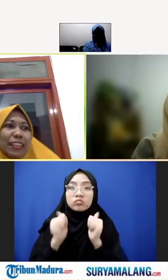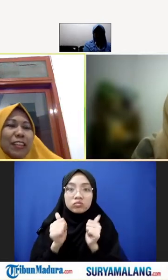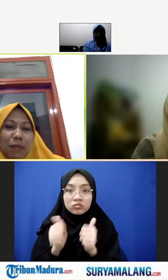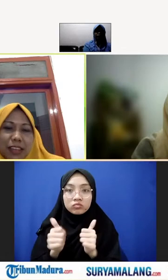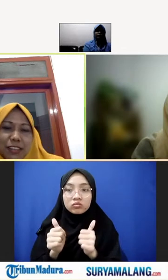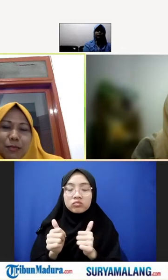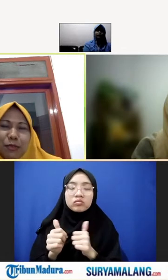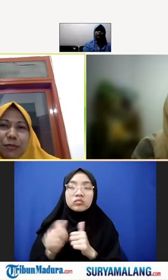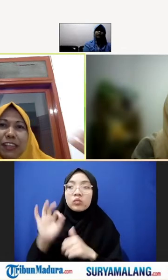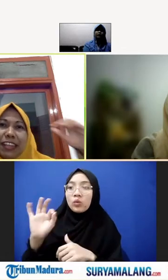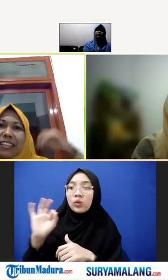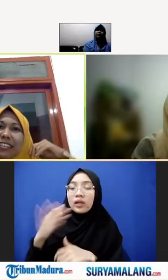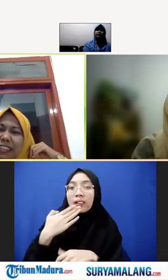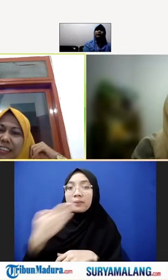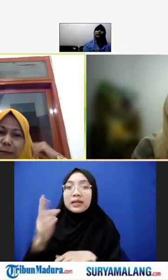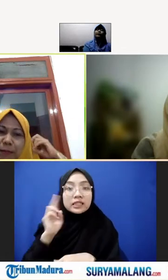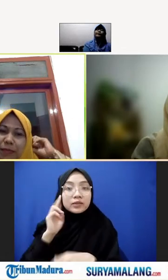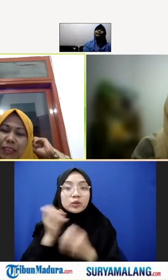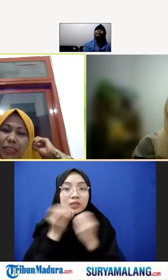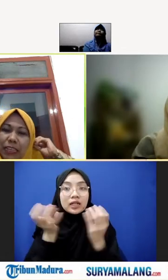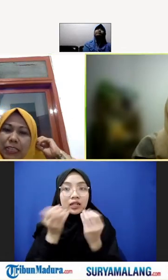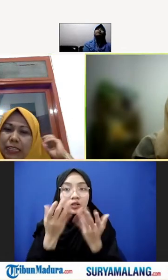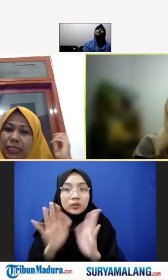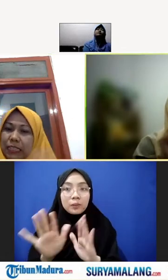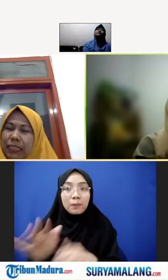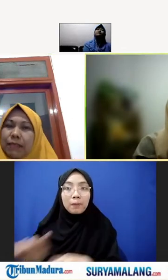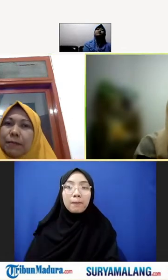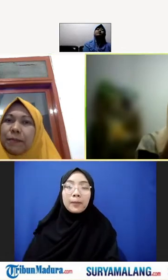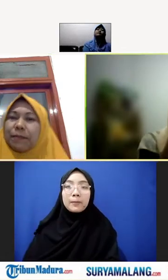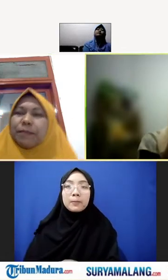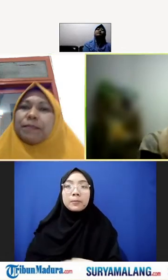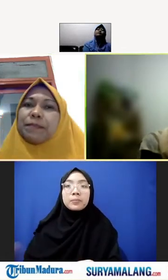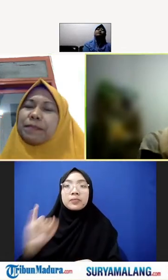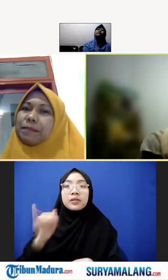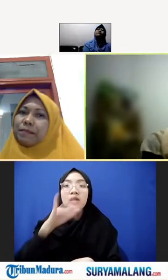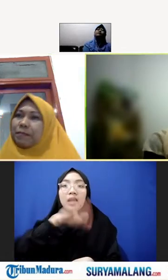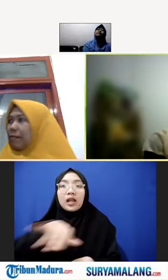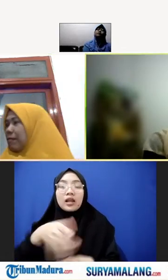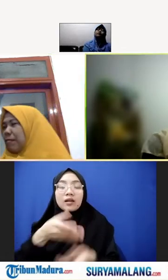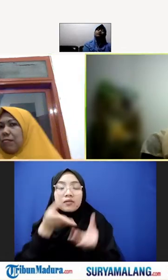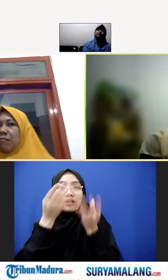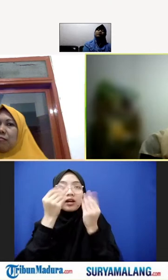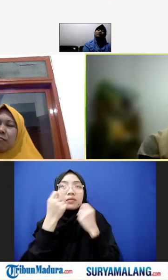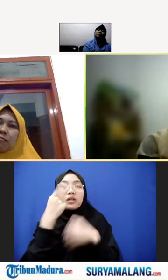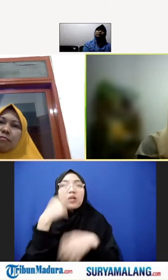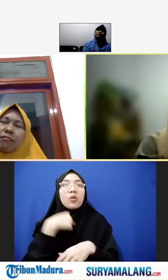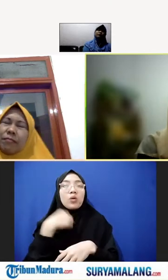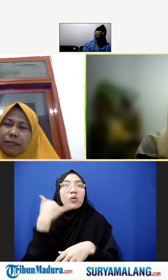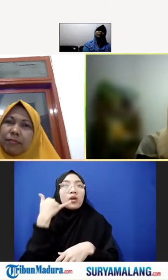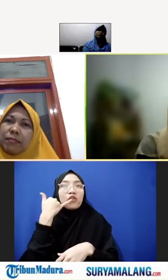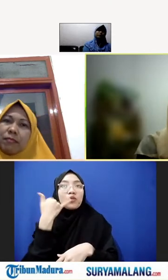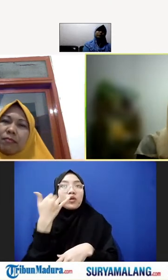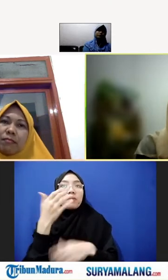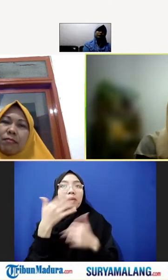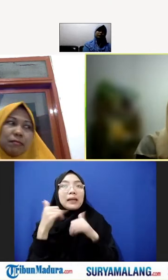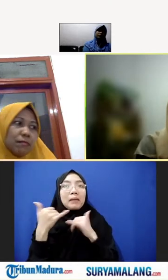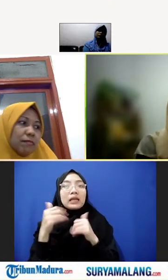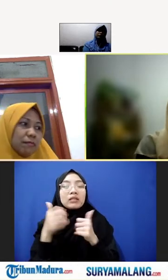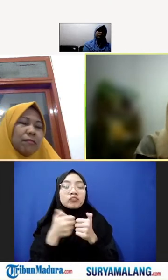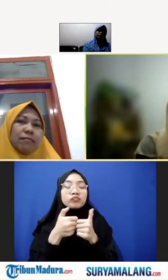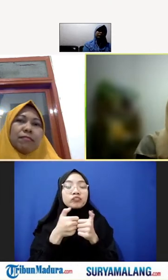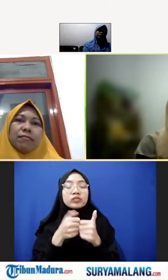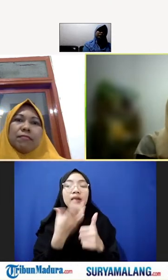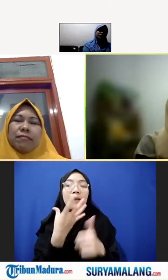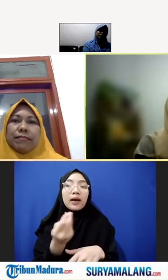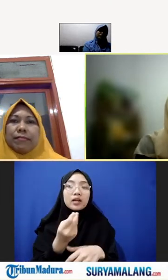Ya, terima kasih Bu penjelasannya. Jadi anak tahu, oh aku nanti main handphone setelah ngapain.